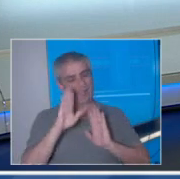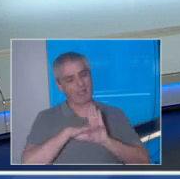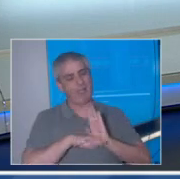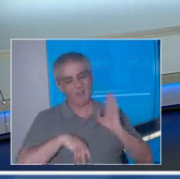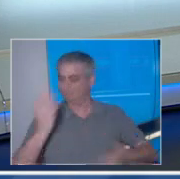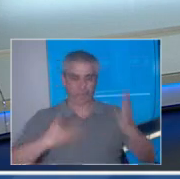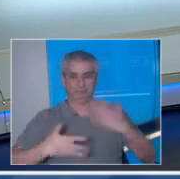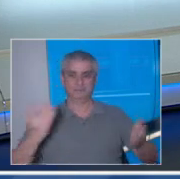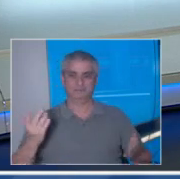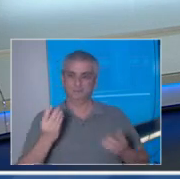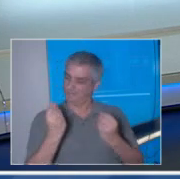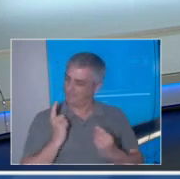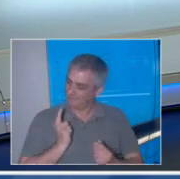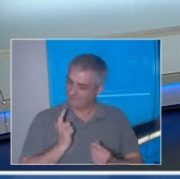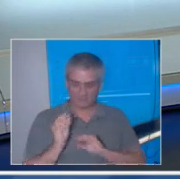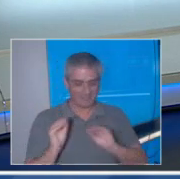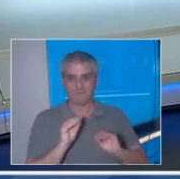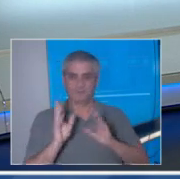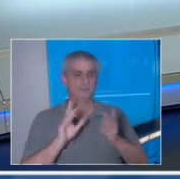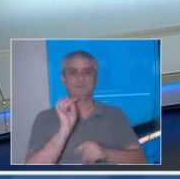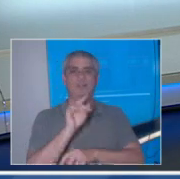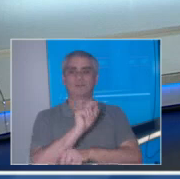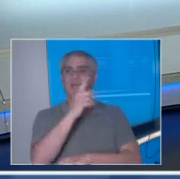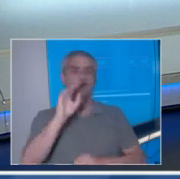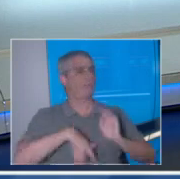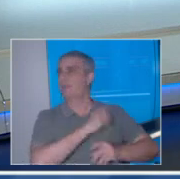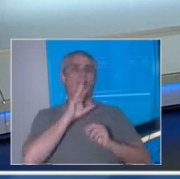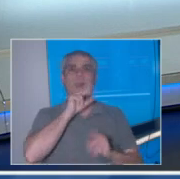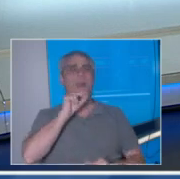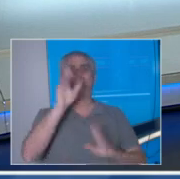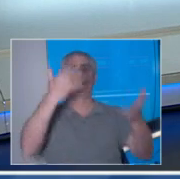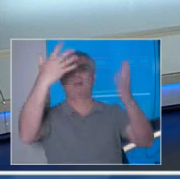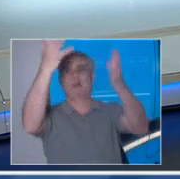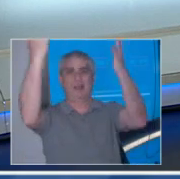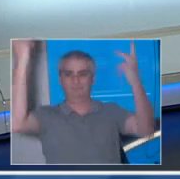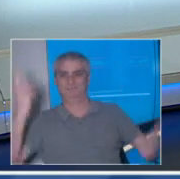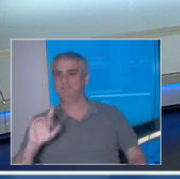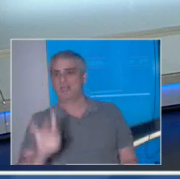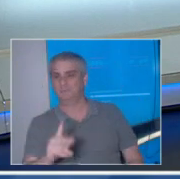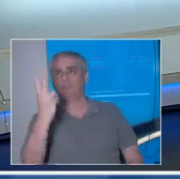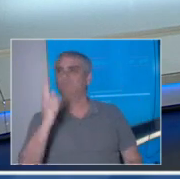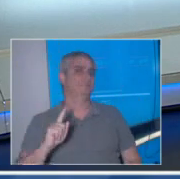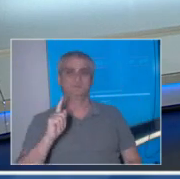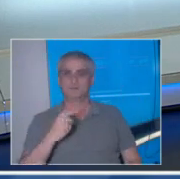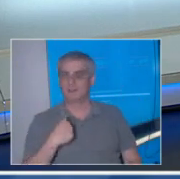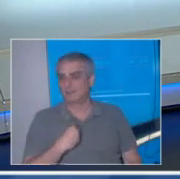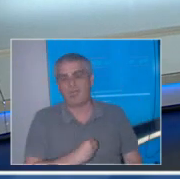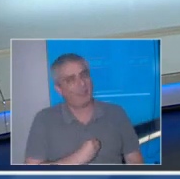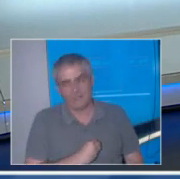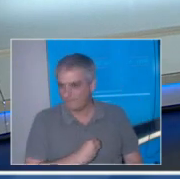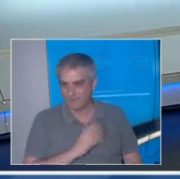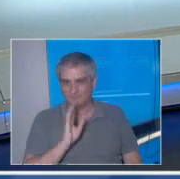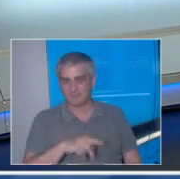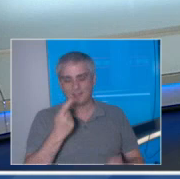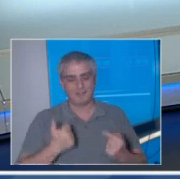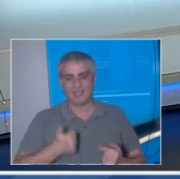הדברים! להמתין רגע, לעבור. הסתייגות מספר 9, טמפרטורה, אתה לא מבעד. זה לא יהיה. 4, מי נגד? 2. אני רחמי היו על אייל